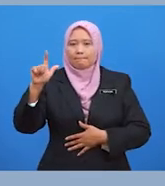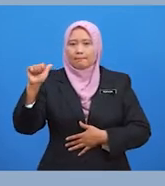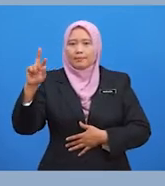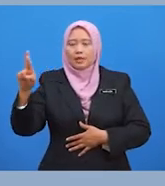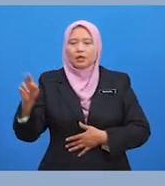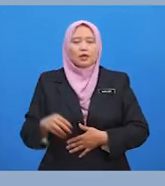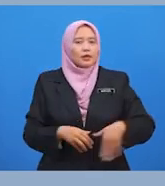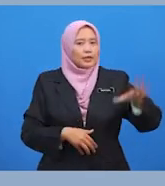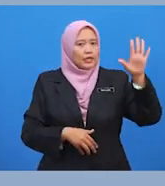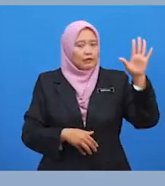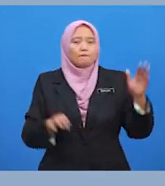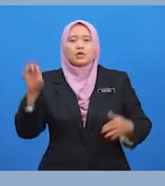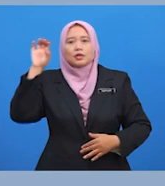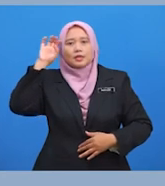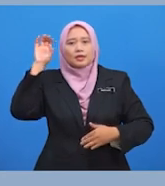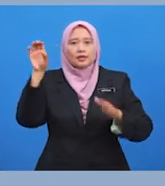gambar.